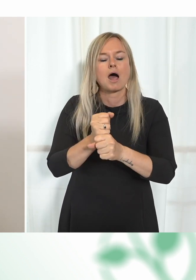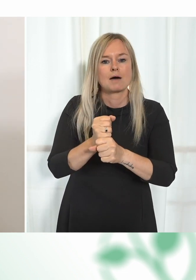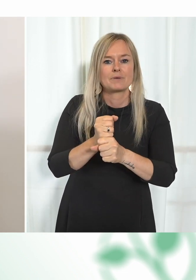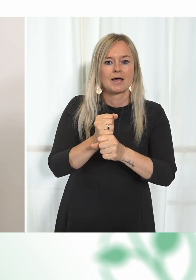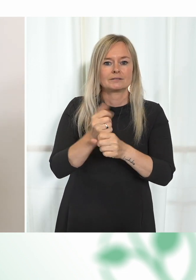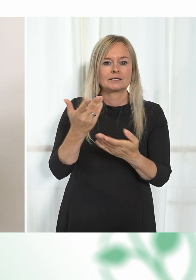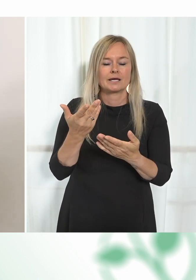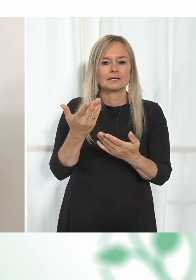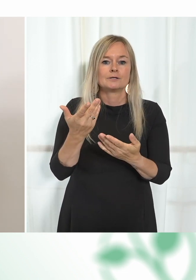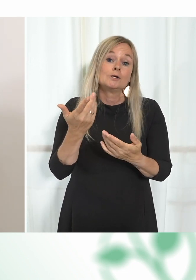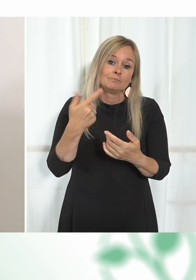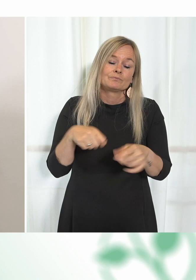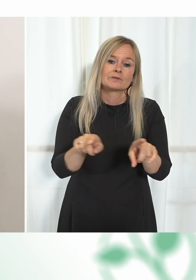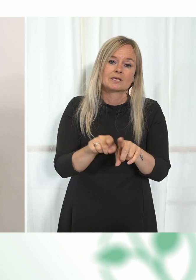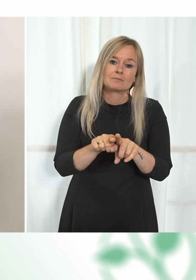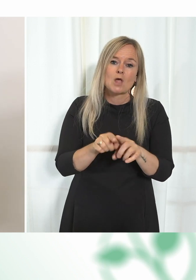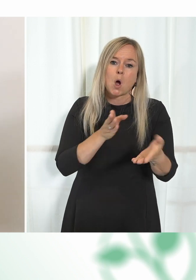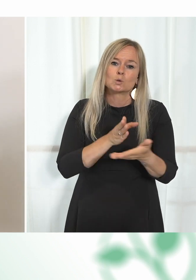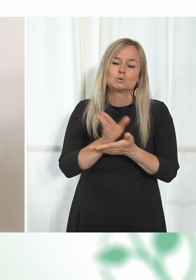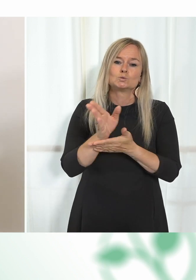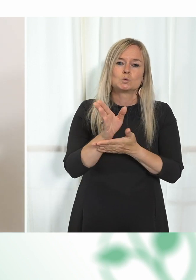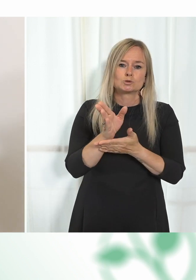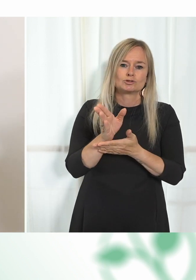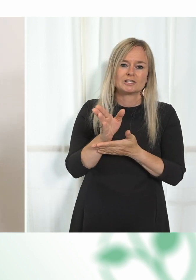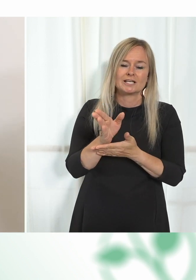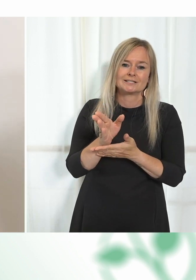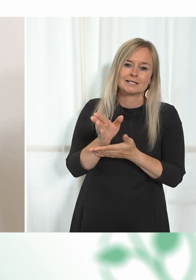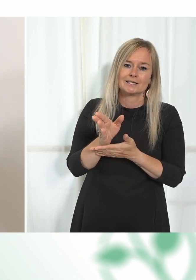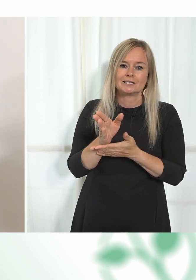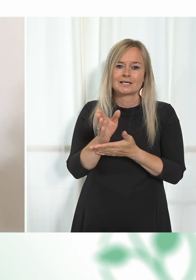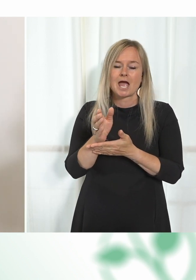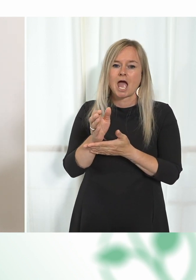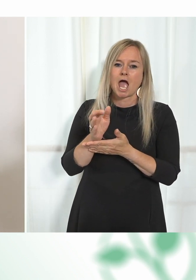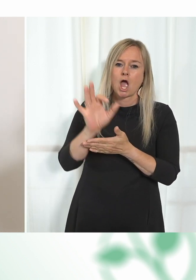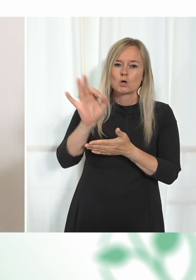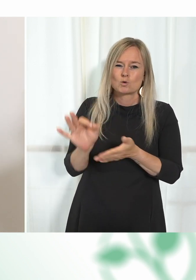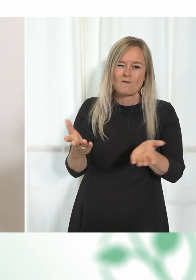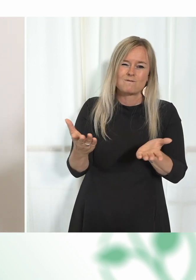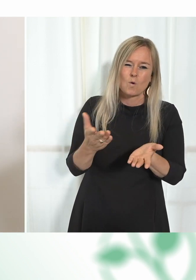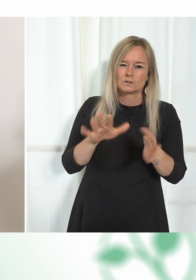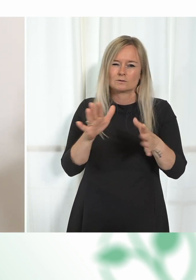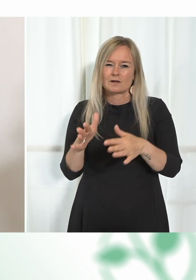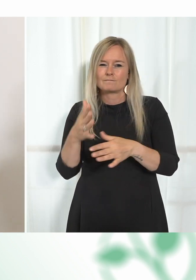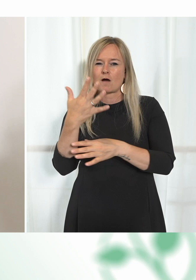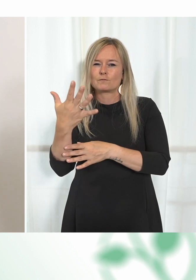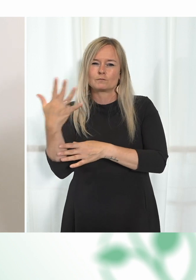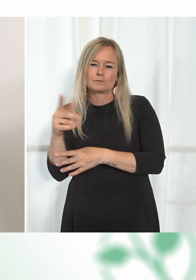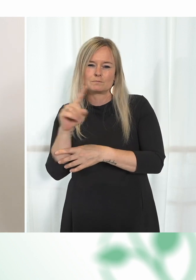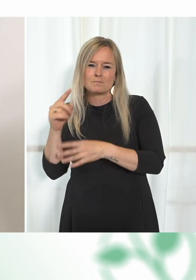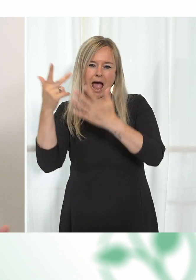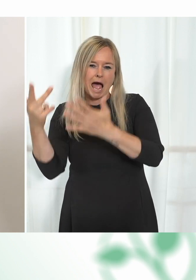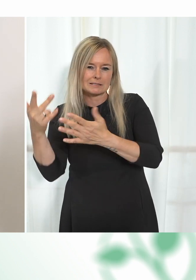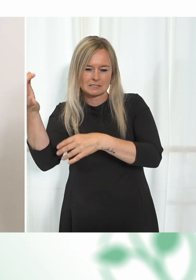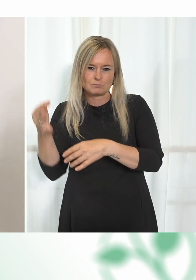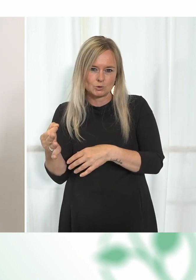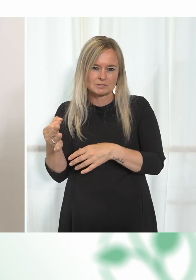die durchschnittliche Erwerbsquote. Und da wissen wir, dass die durchschnittliche Erwerbsquote in Oberösterreich bei ungefähr 75-80% liegt. Und bei Menschen mit